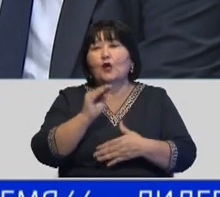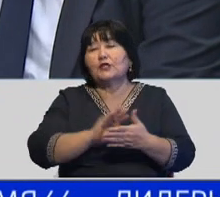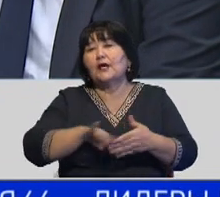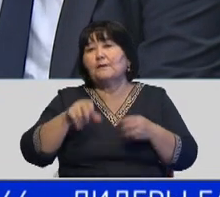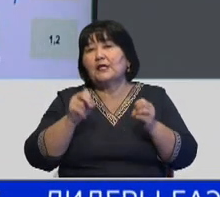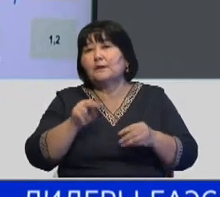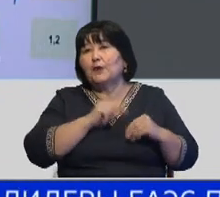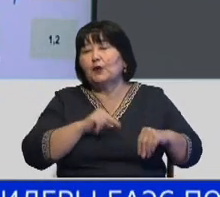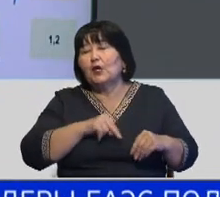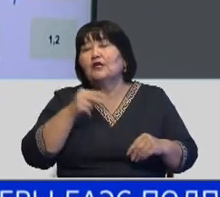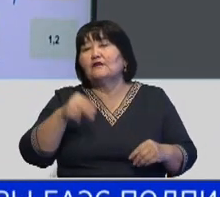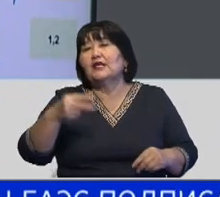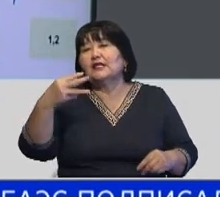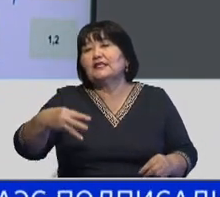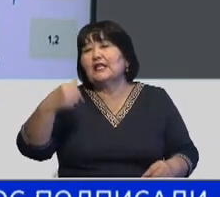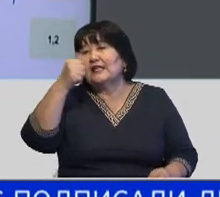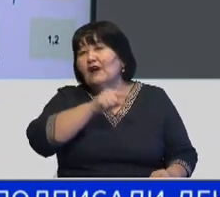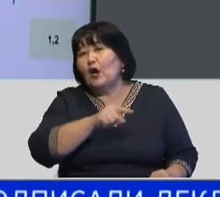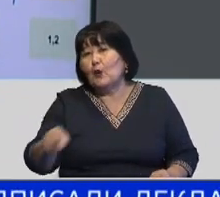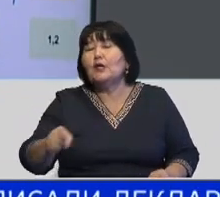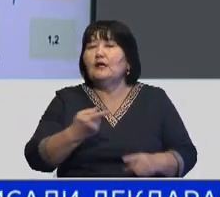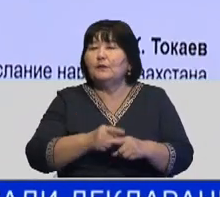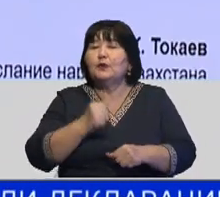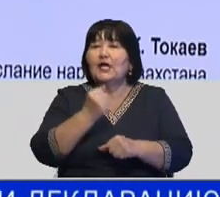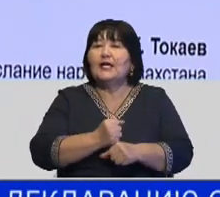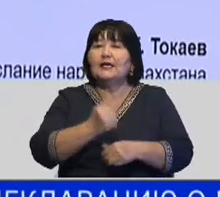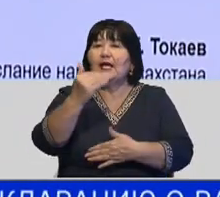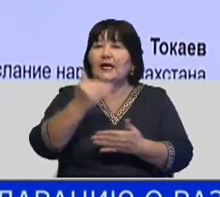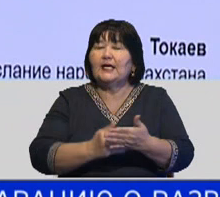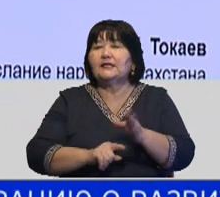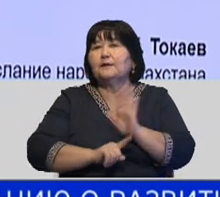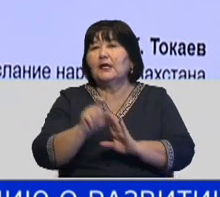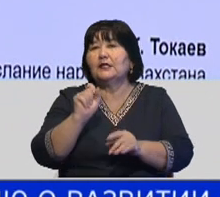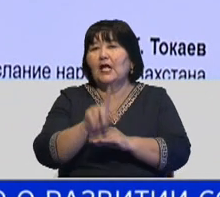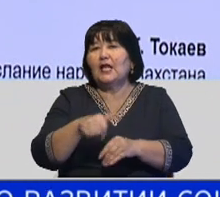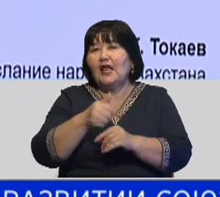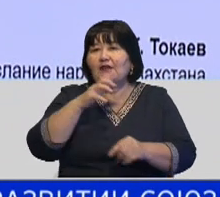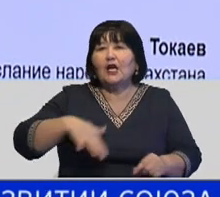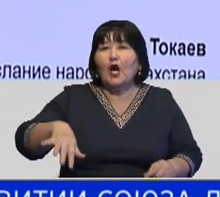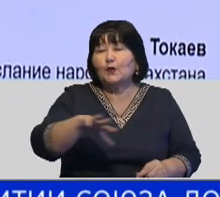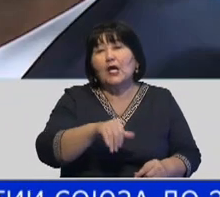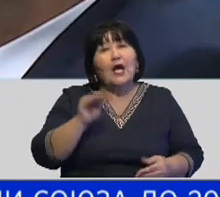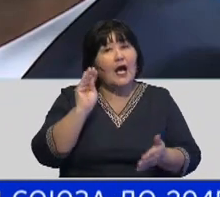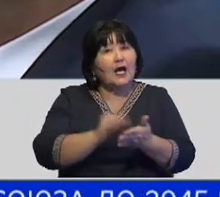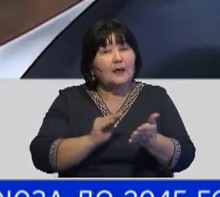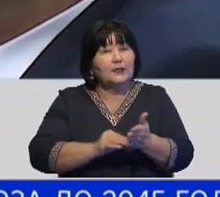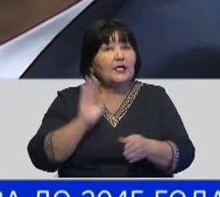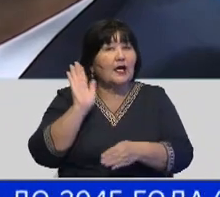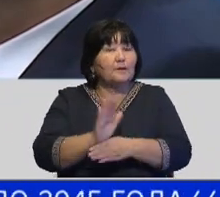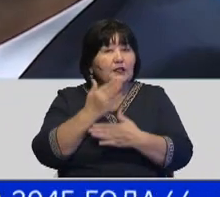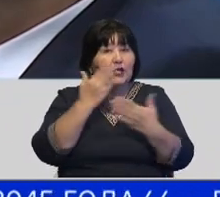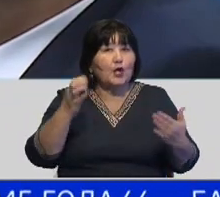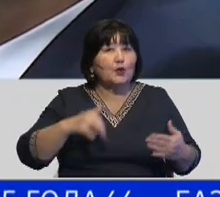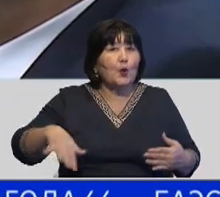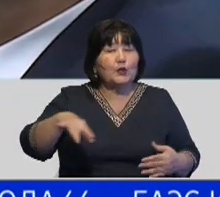безопасного труда до 2030 года концепция разработана во исполнении поручений главы государства обозначенного в послание народу